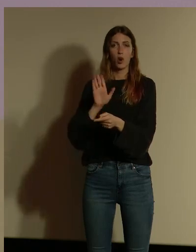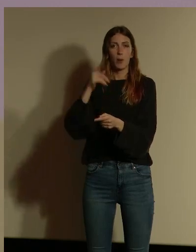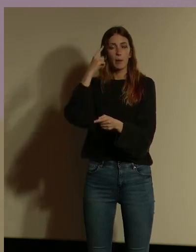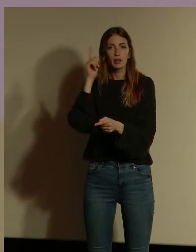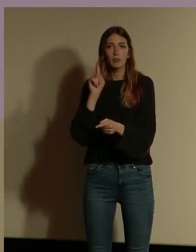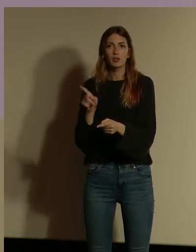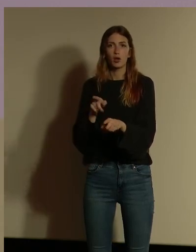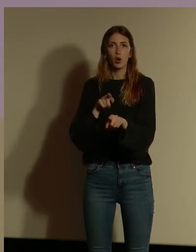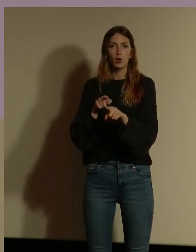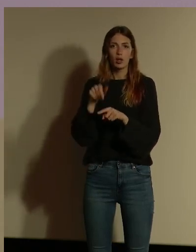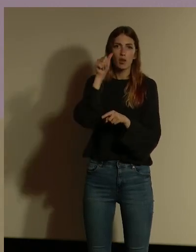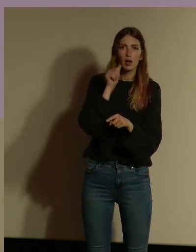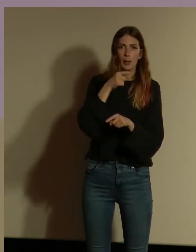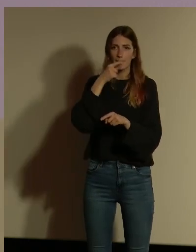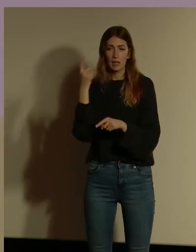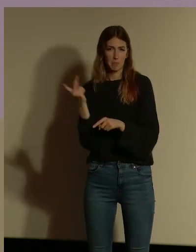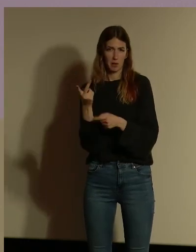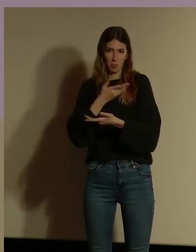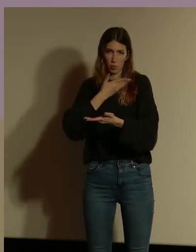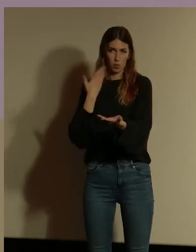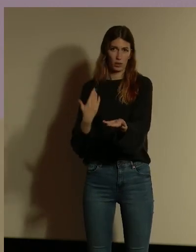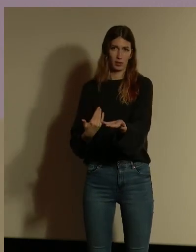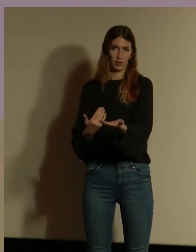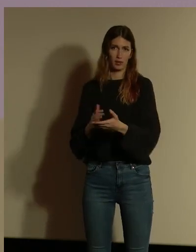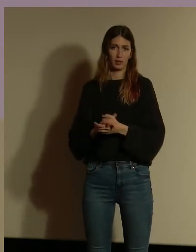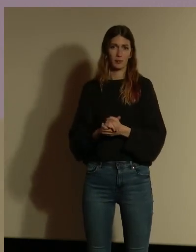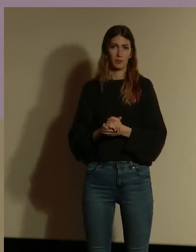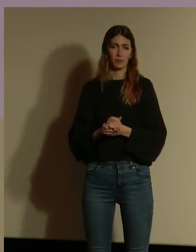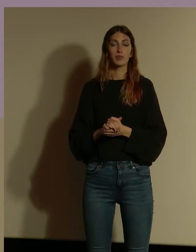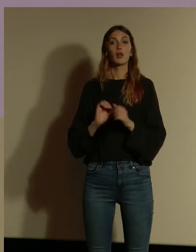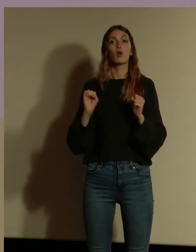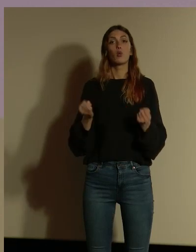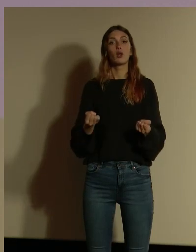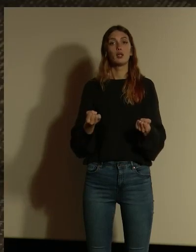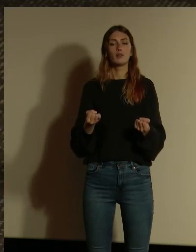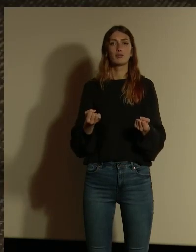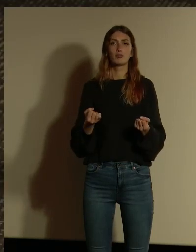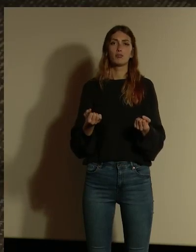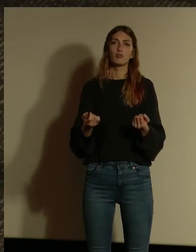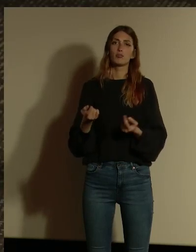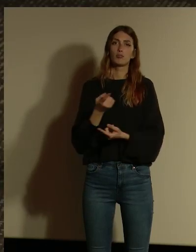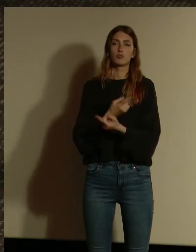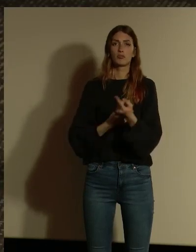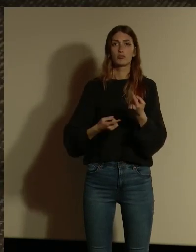ongi selles, et ta ei ole ei naine ega mees. Kui te räägite